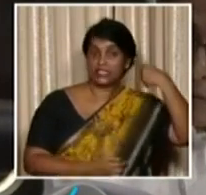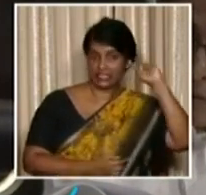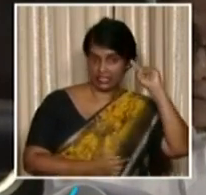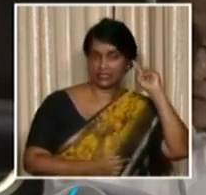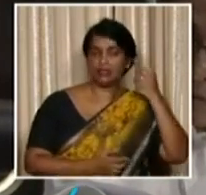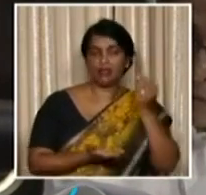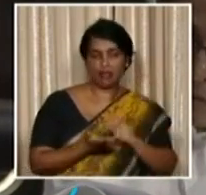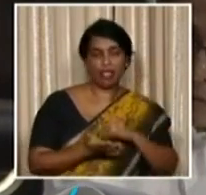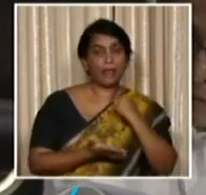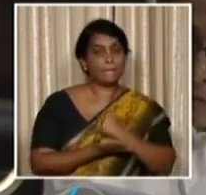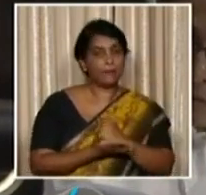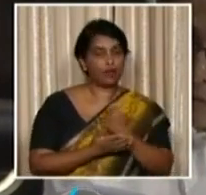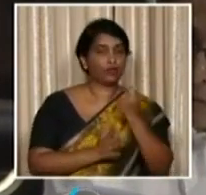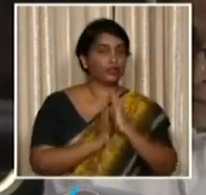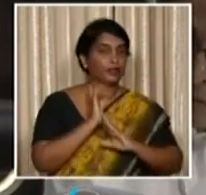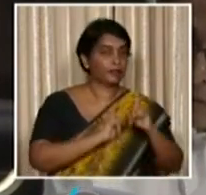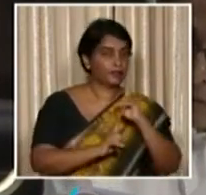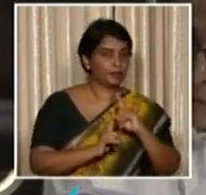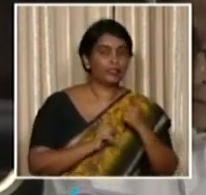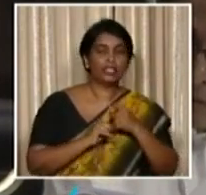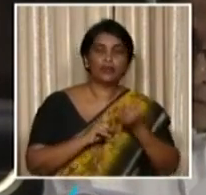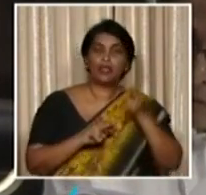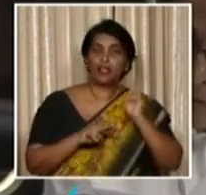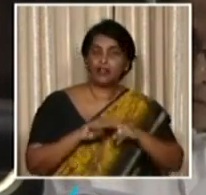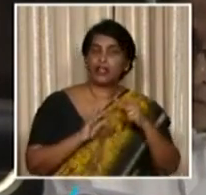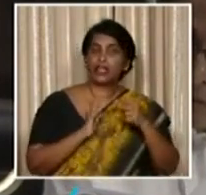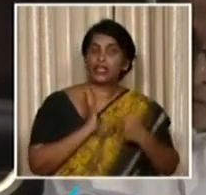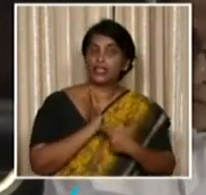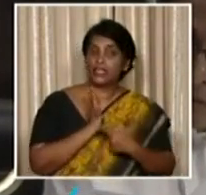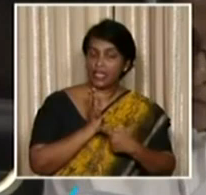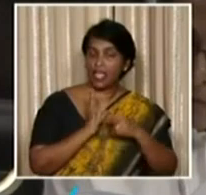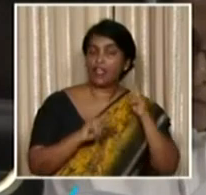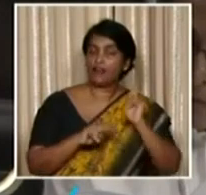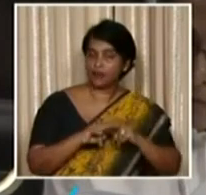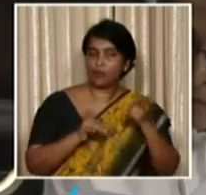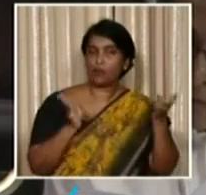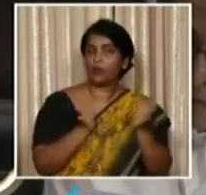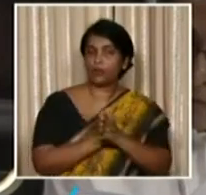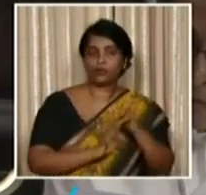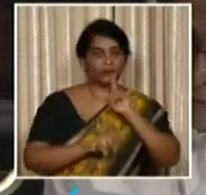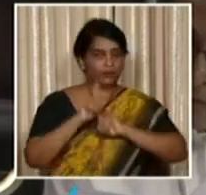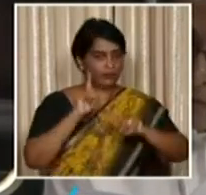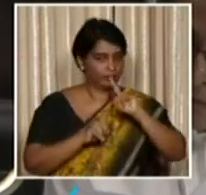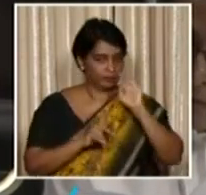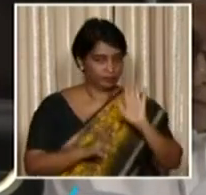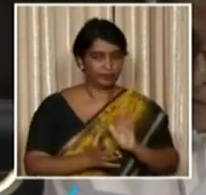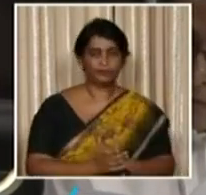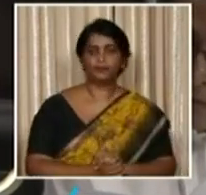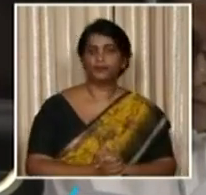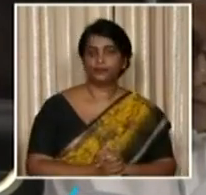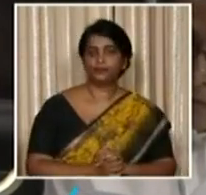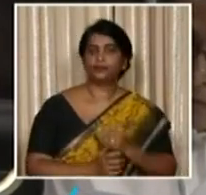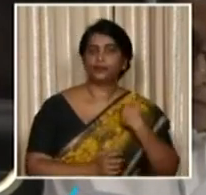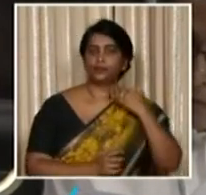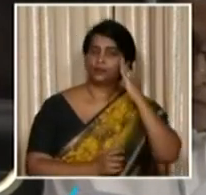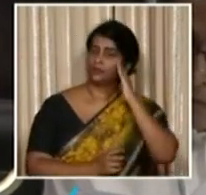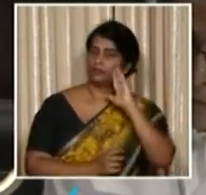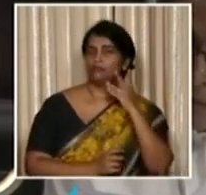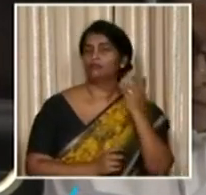මහ බැංකුවත් මුදල් අමාත්‍යාංශයත් අර්ථසාධකයත් ETF එකත් සමග ඒ සාකච්ඡාව පැවැත්තුවා. සාමාන්‍යයෙන්